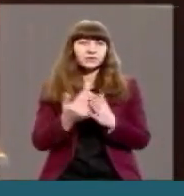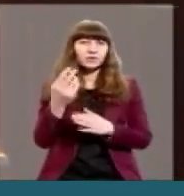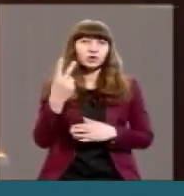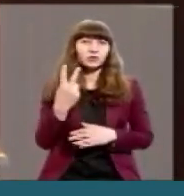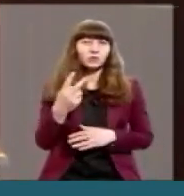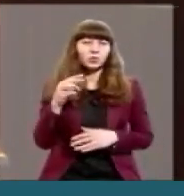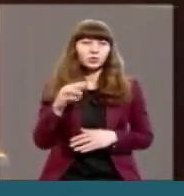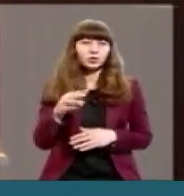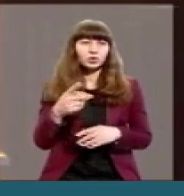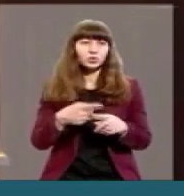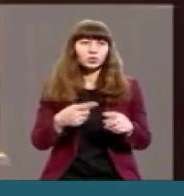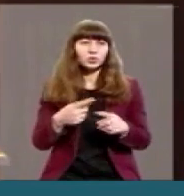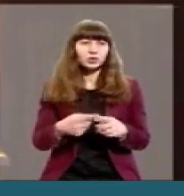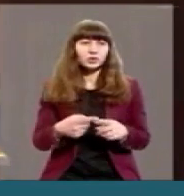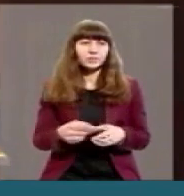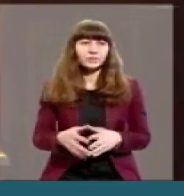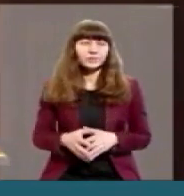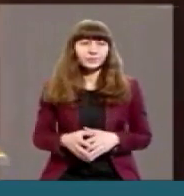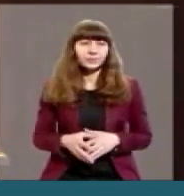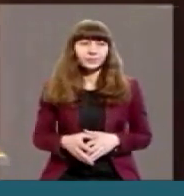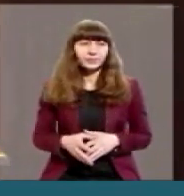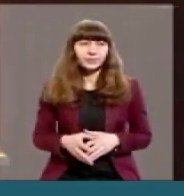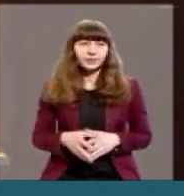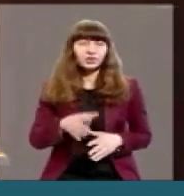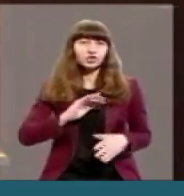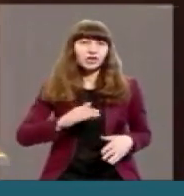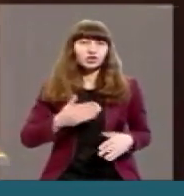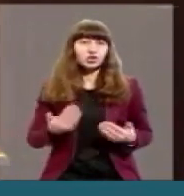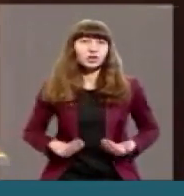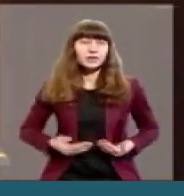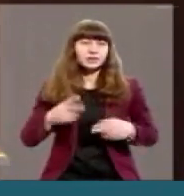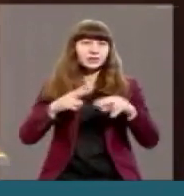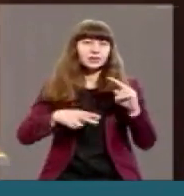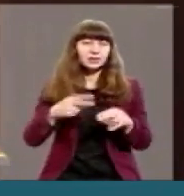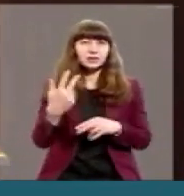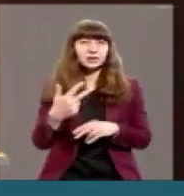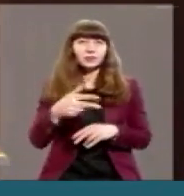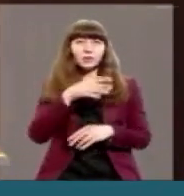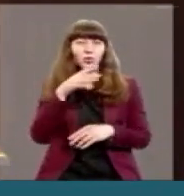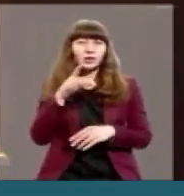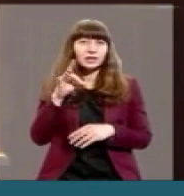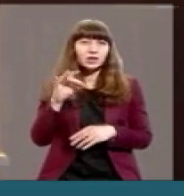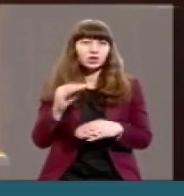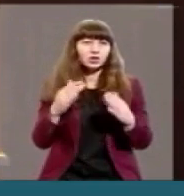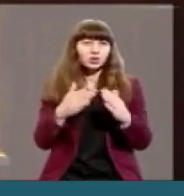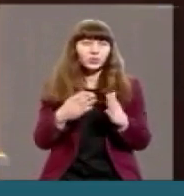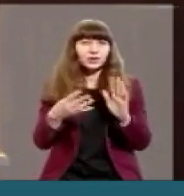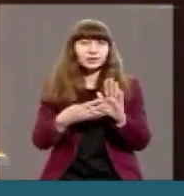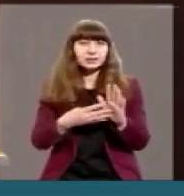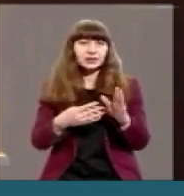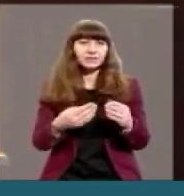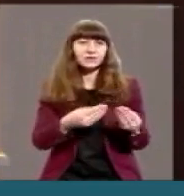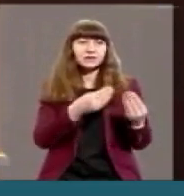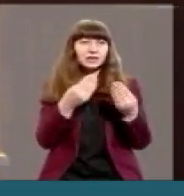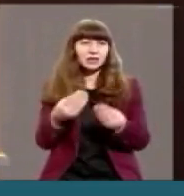свыше 2000 участков под индивидуальное жилищное строительство. В свою очередь, из 30 многоэтажных жилых домов 9 введены в эксплуатацию.